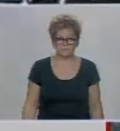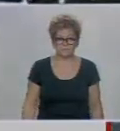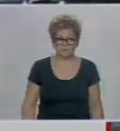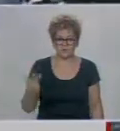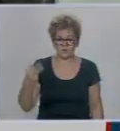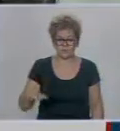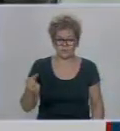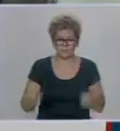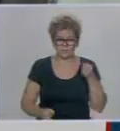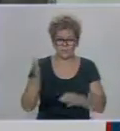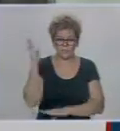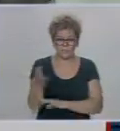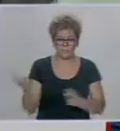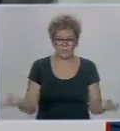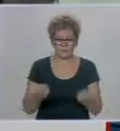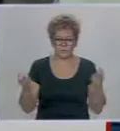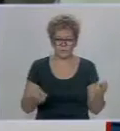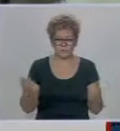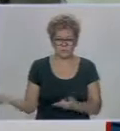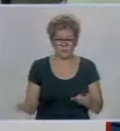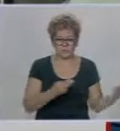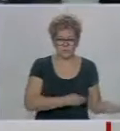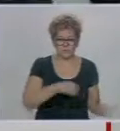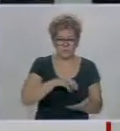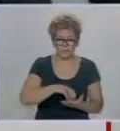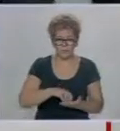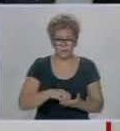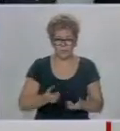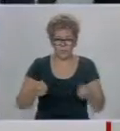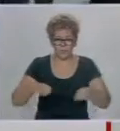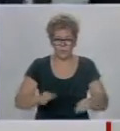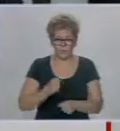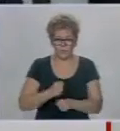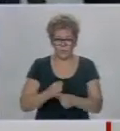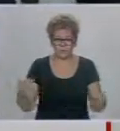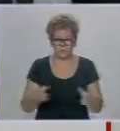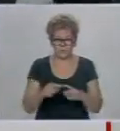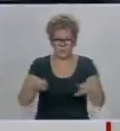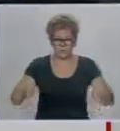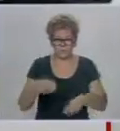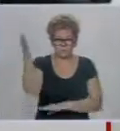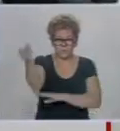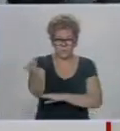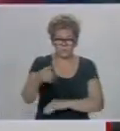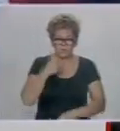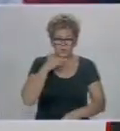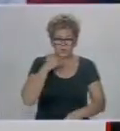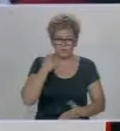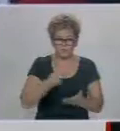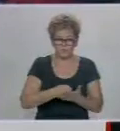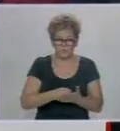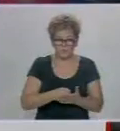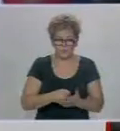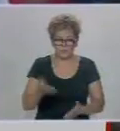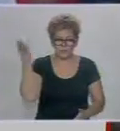Peste 30 de șoferi mecanici și controlori ai societății de transport local Transloc au oprit azi dimineață lucrul și s-au adunat în curtea unității. Sunt nemulțumiți de salariile